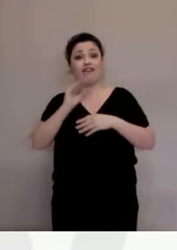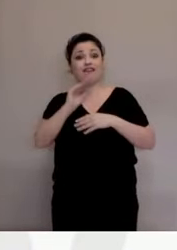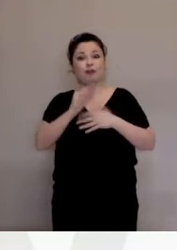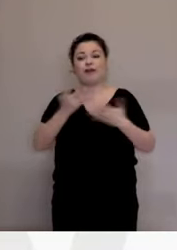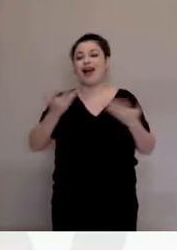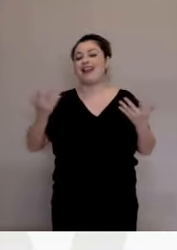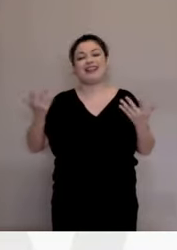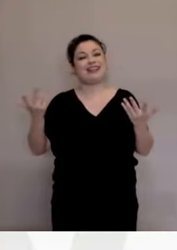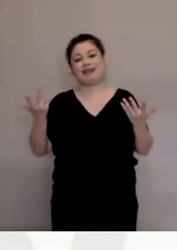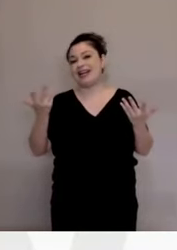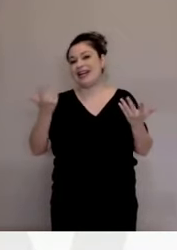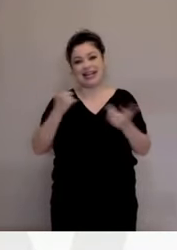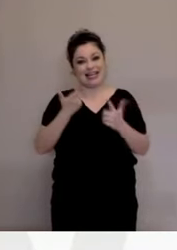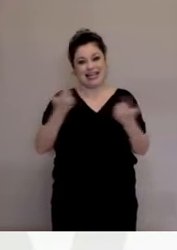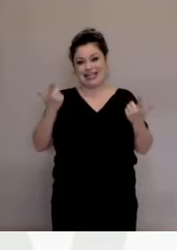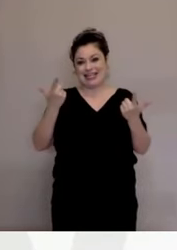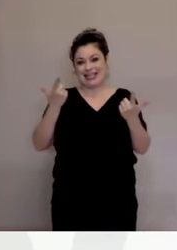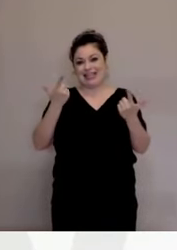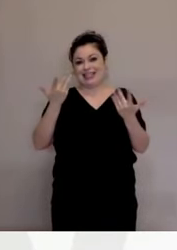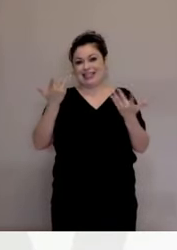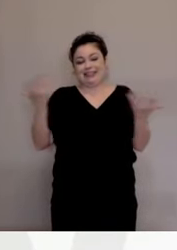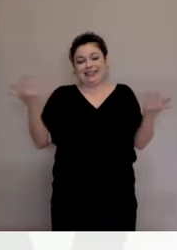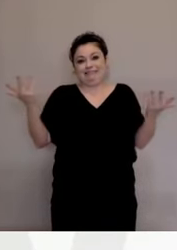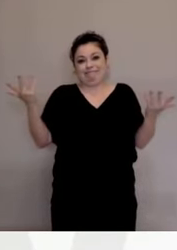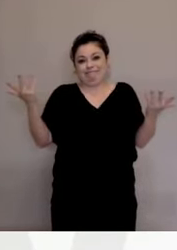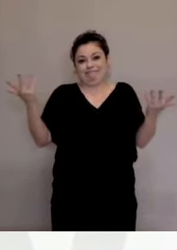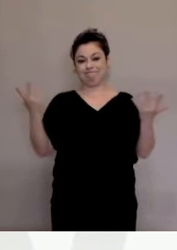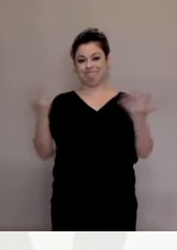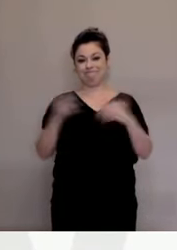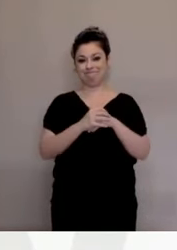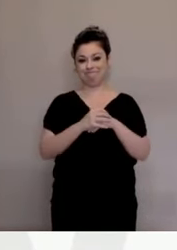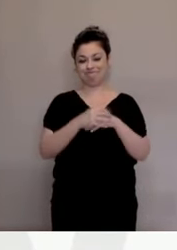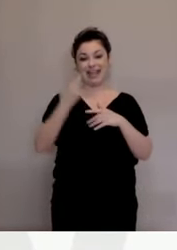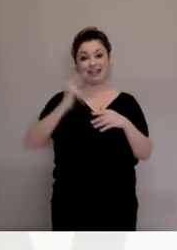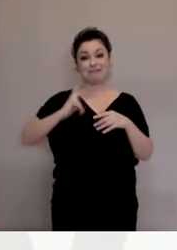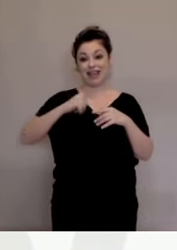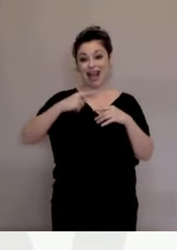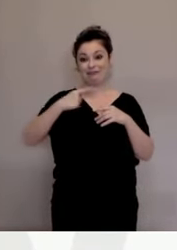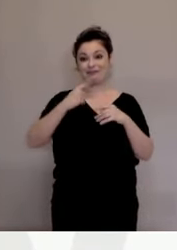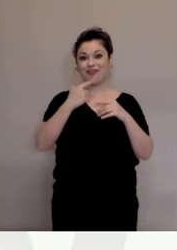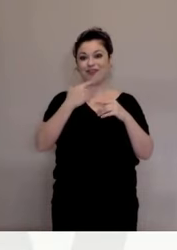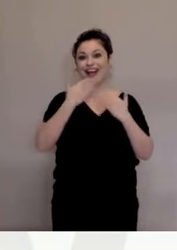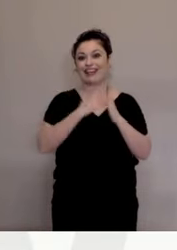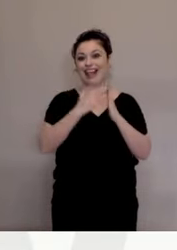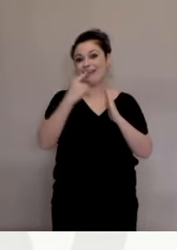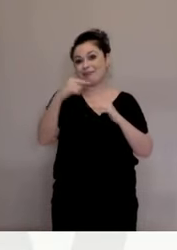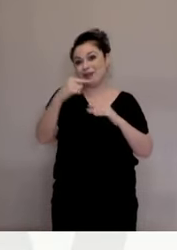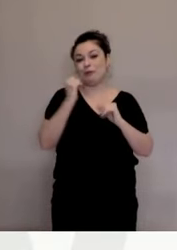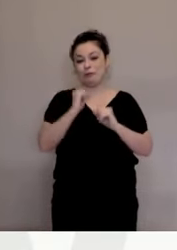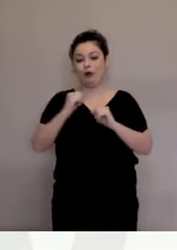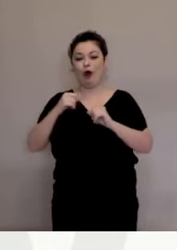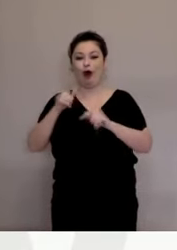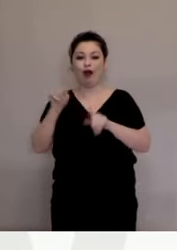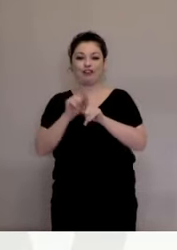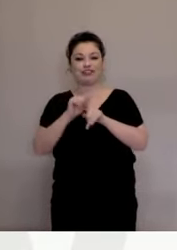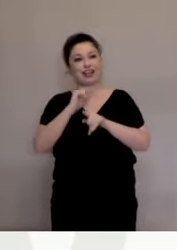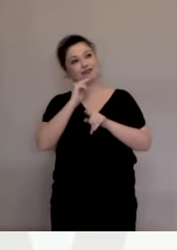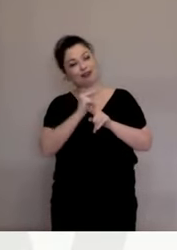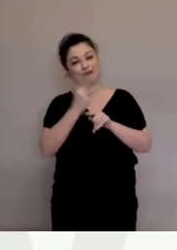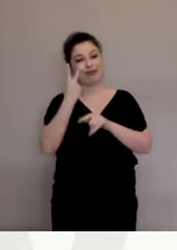fatto domande al professor Nancy, ma insomma speriamo che attraverso i suoi libri possiate trovare comunque le